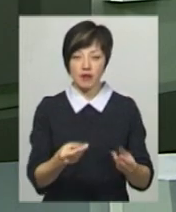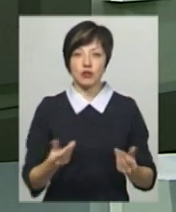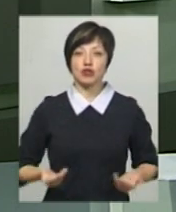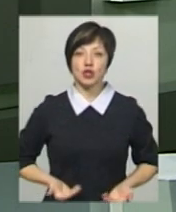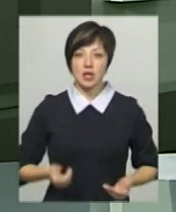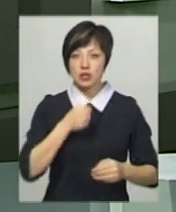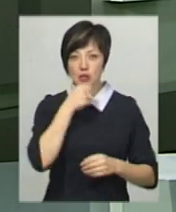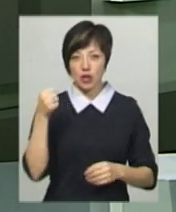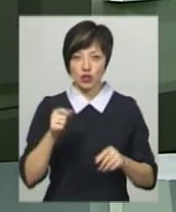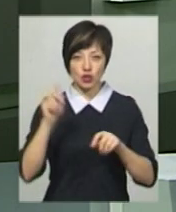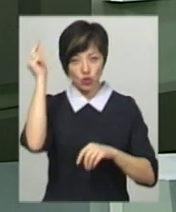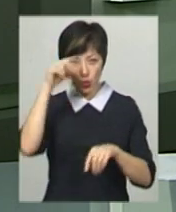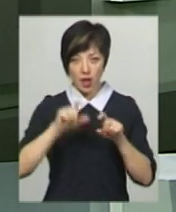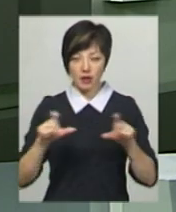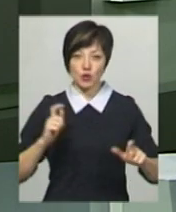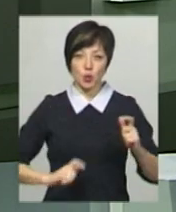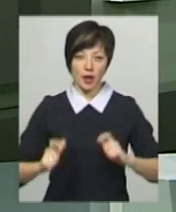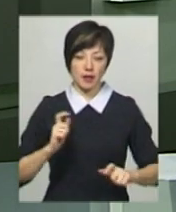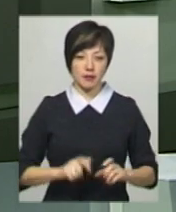життя старших школярів та студентів.